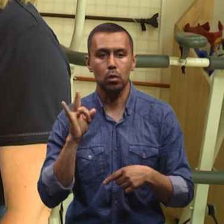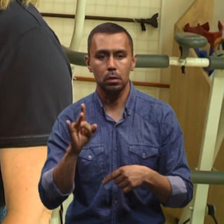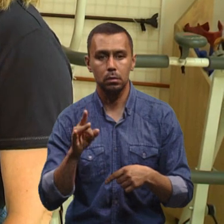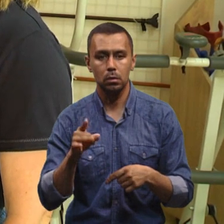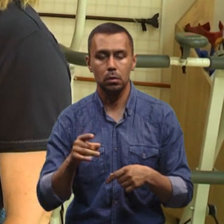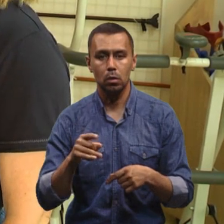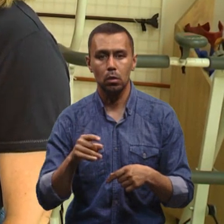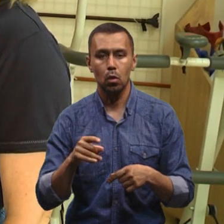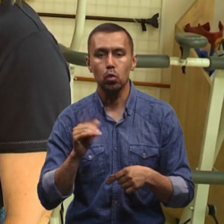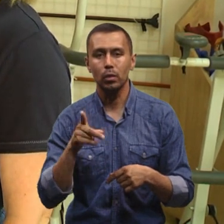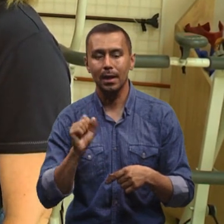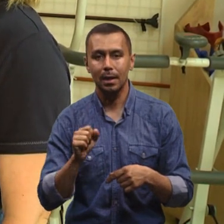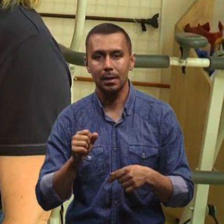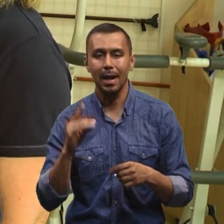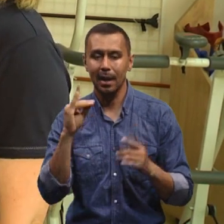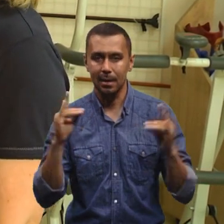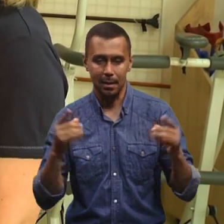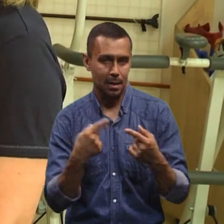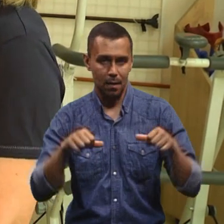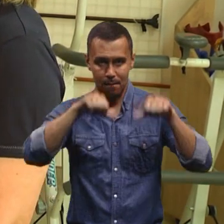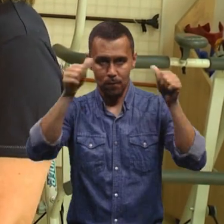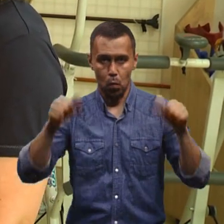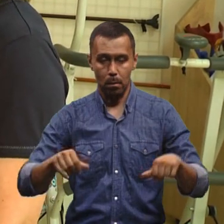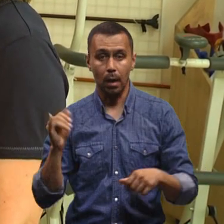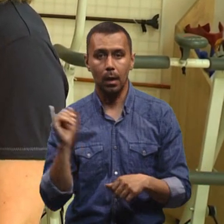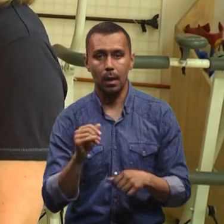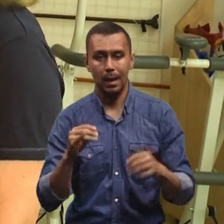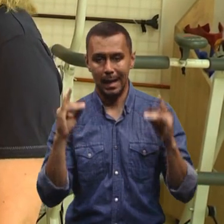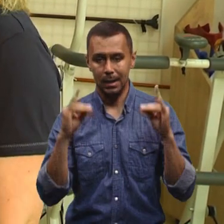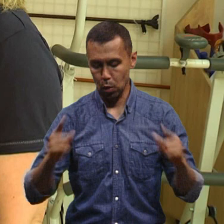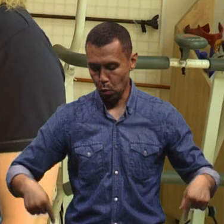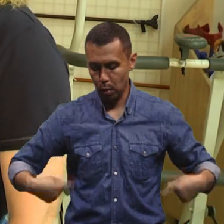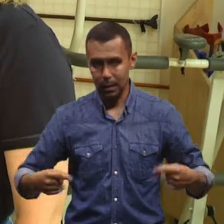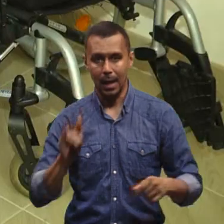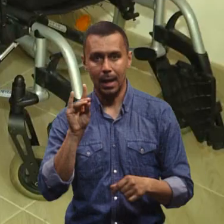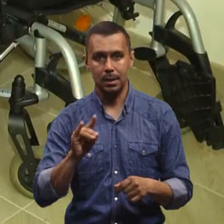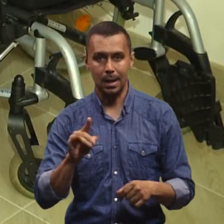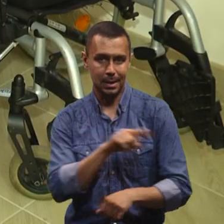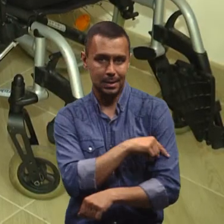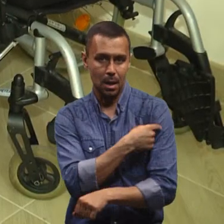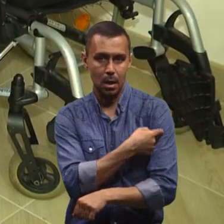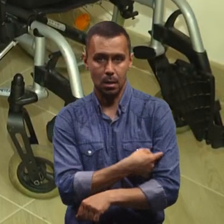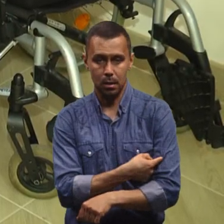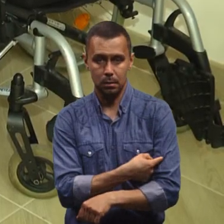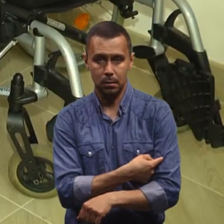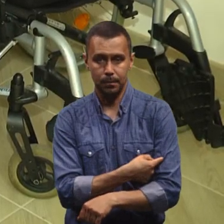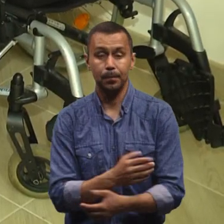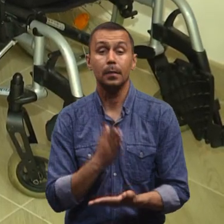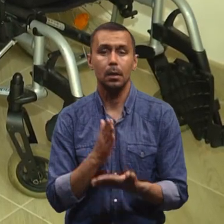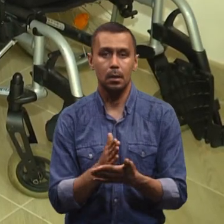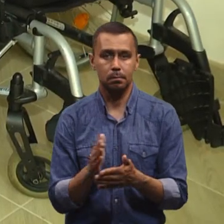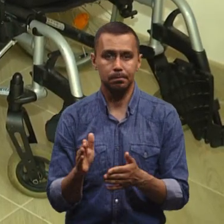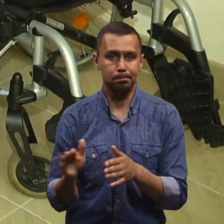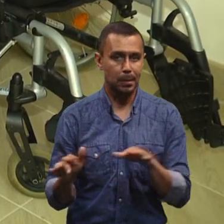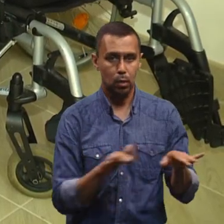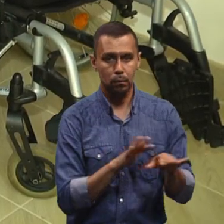ходунки, крісла для душу різних конфігурацій, і крісла колісні, крісла санітарні. Є пересувні,